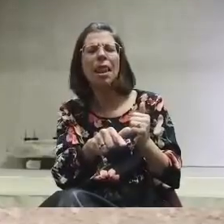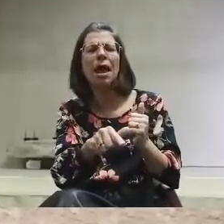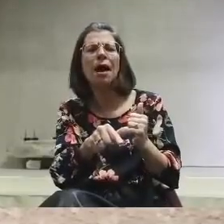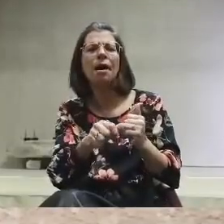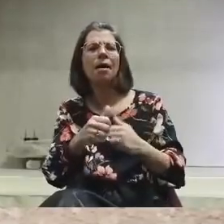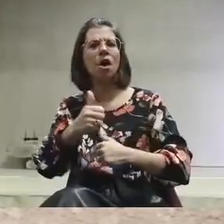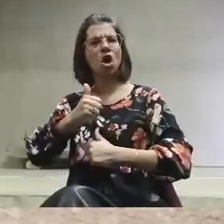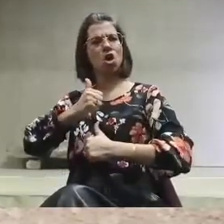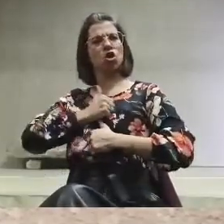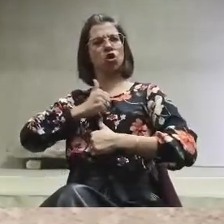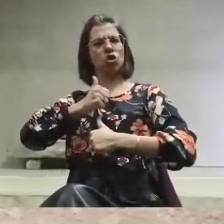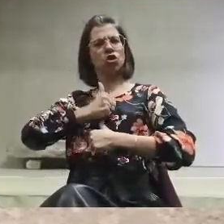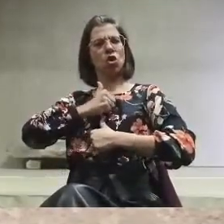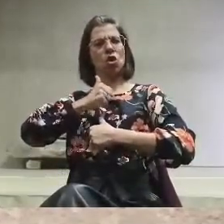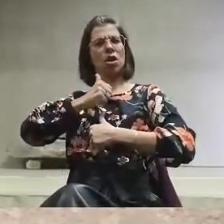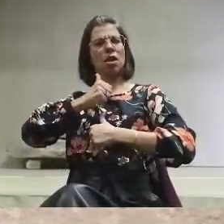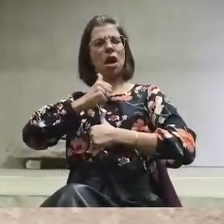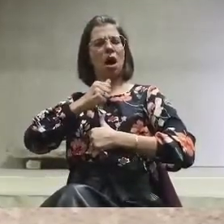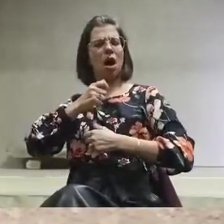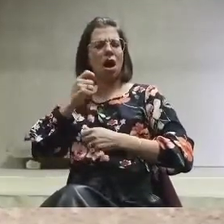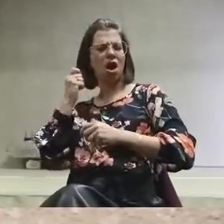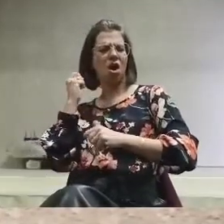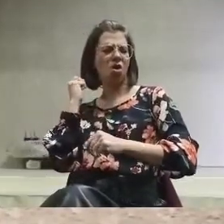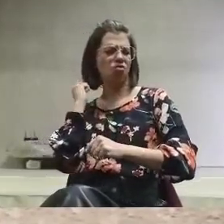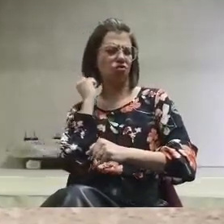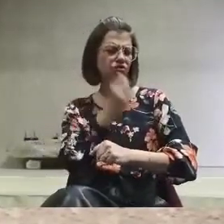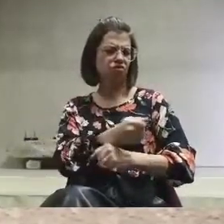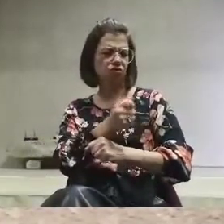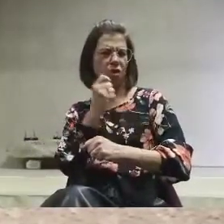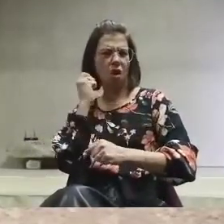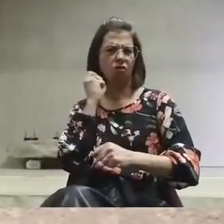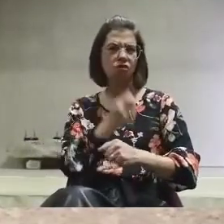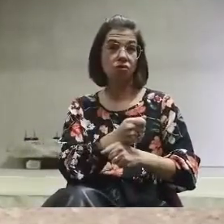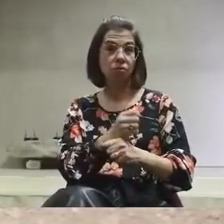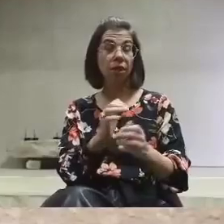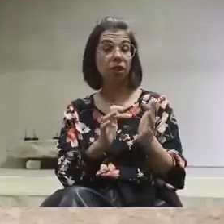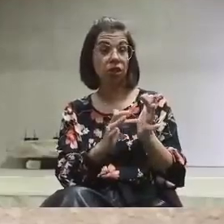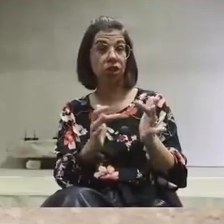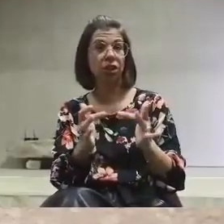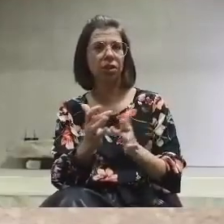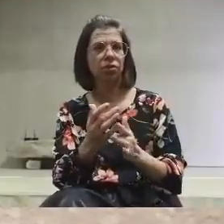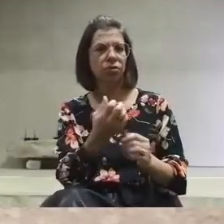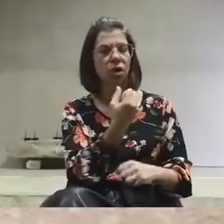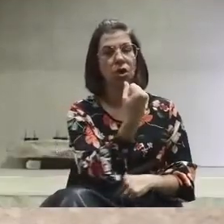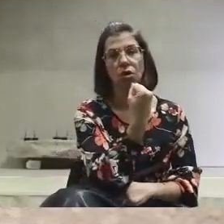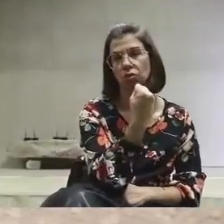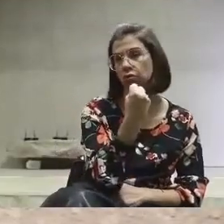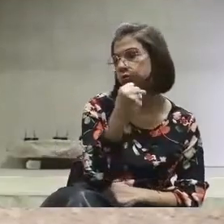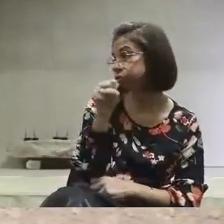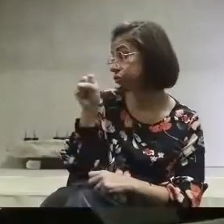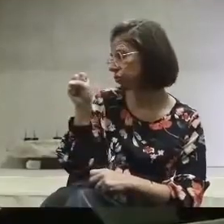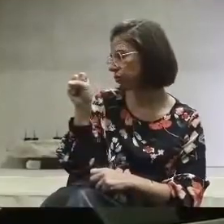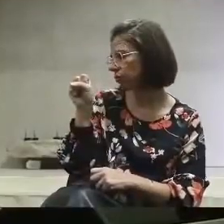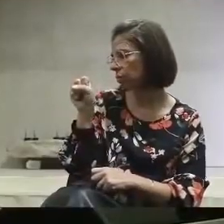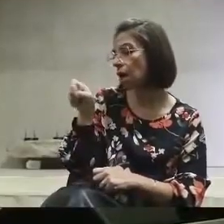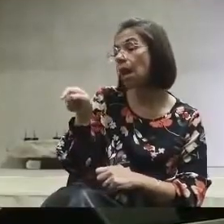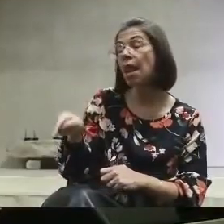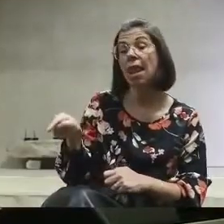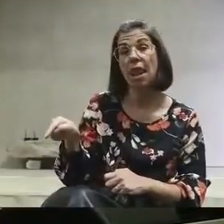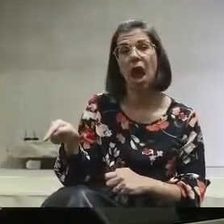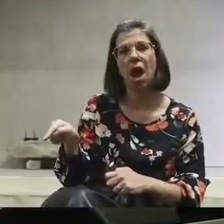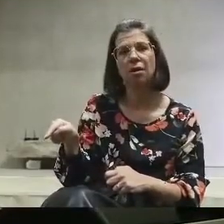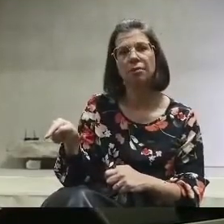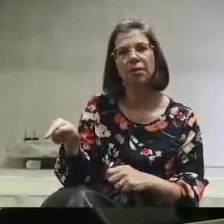S'est réveillé. Et il a compris qu'en réalité, alors que Jésus était maltraité, c'était à cause